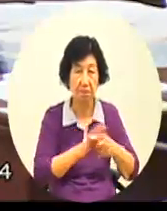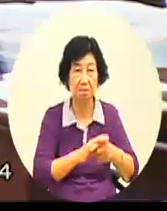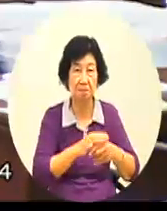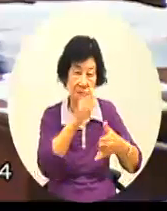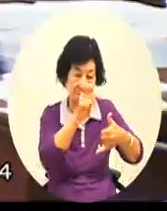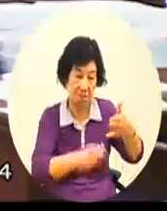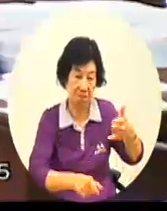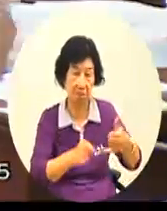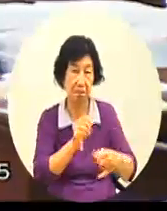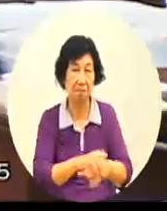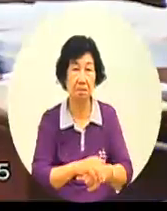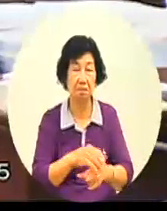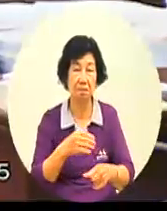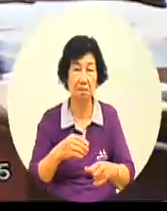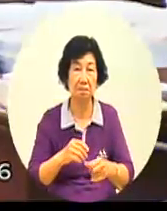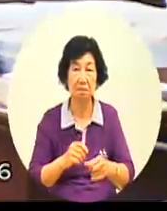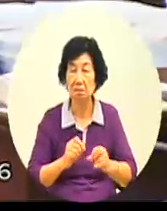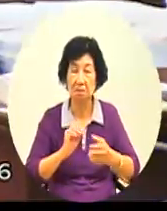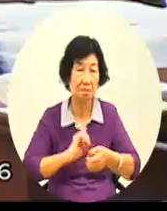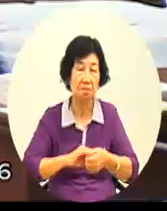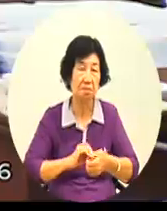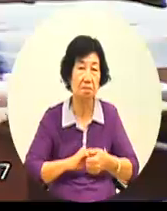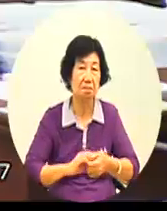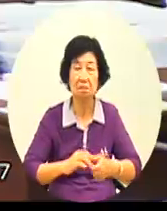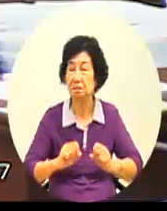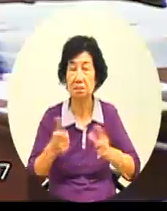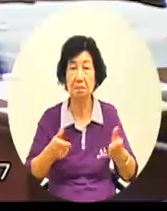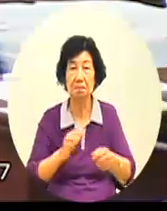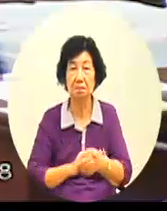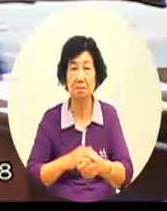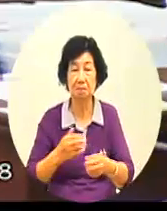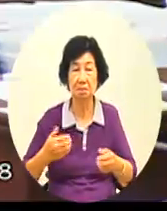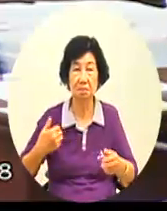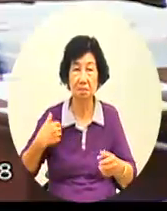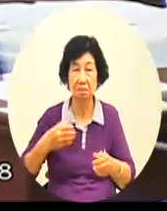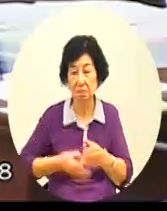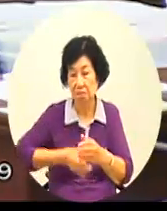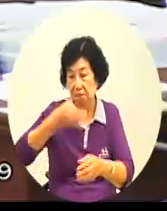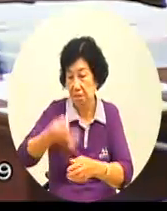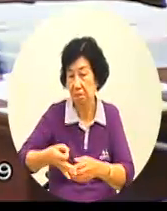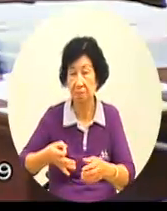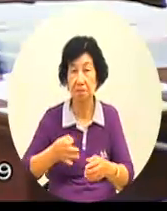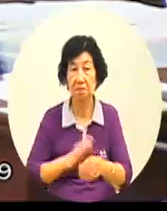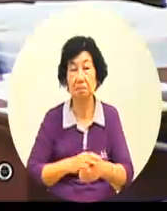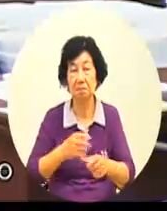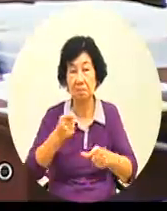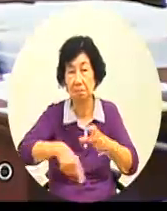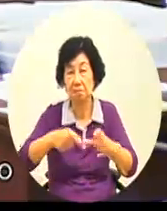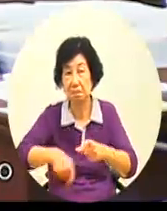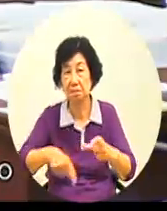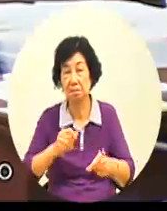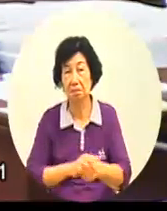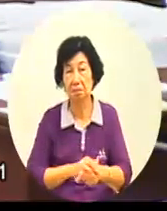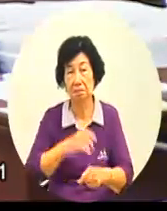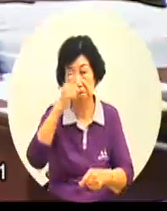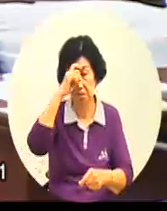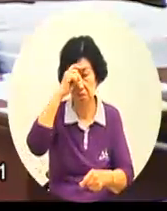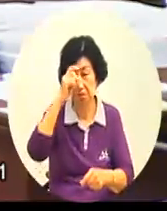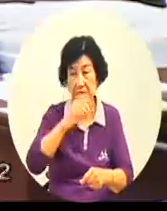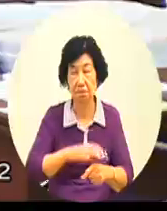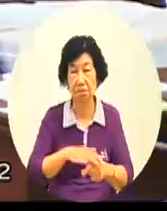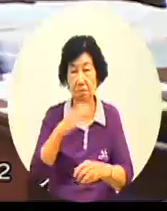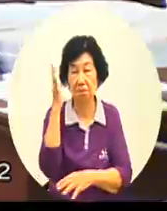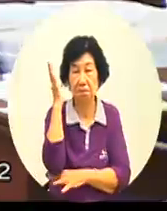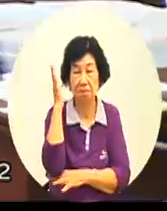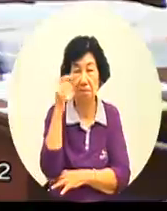不是给厂商。这样那个社会局跟劳工局你们知道吧，我们希望市政府是在这